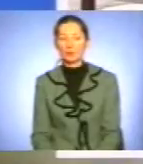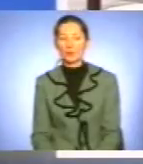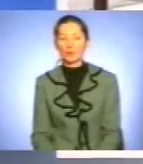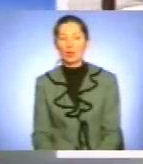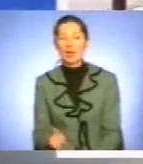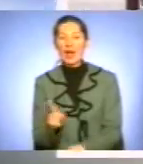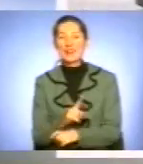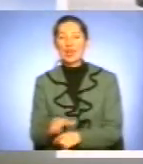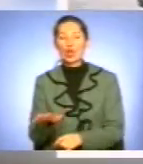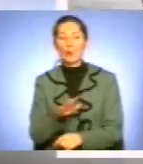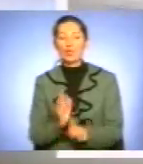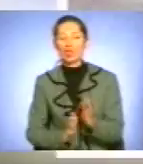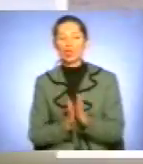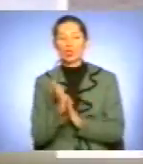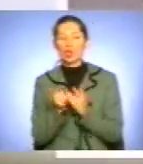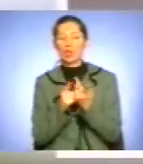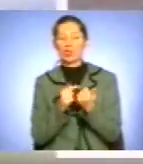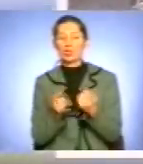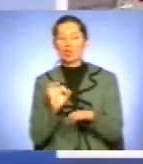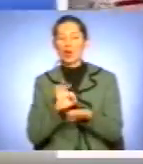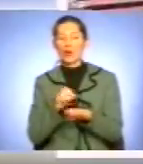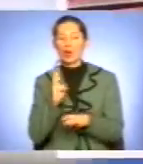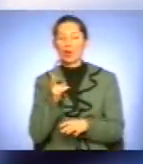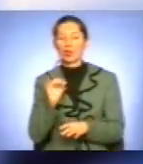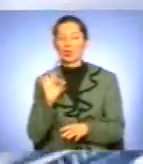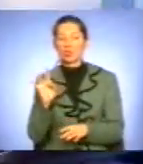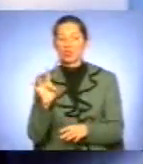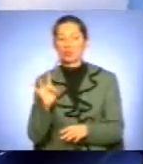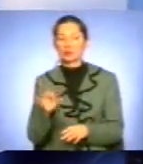На Тернопільщині зростає кількість хворих на кір.